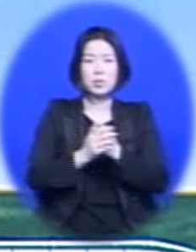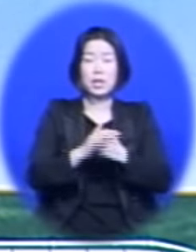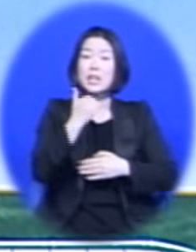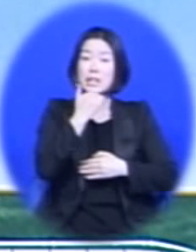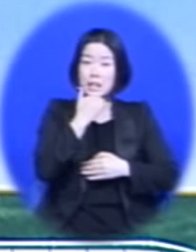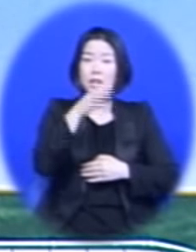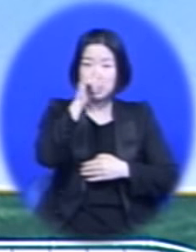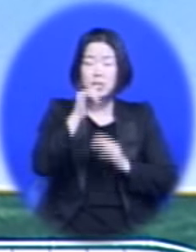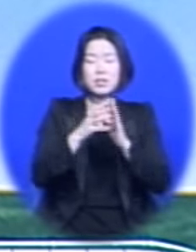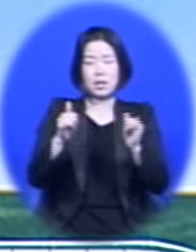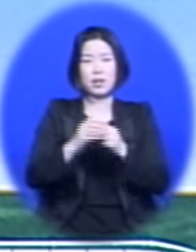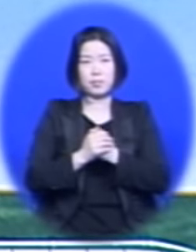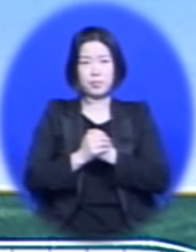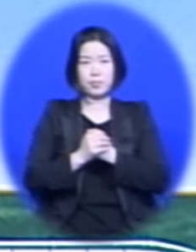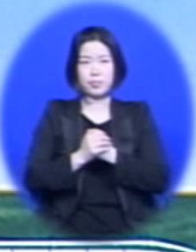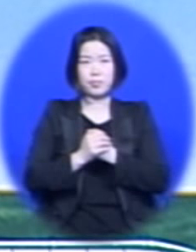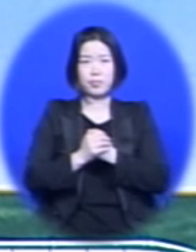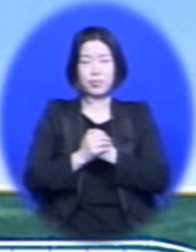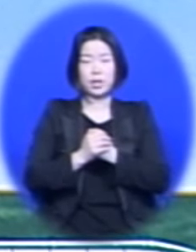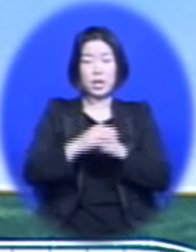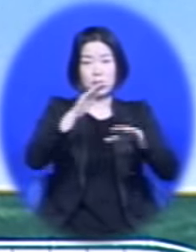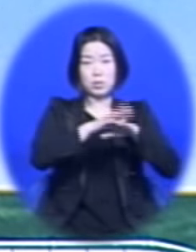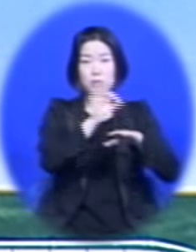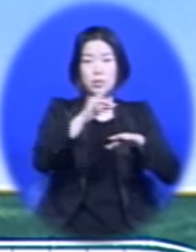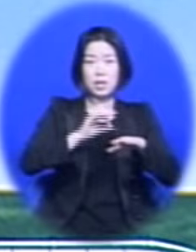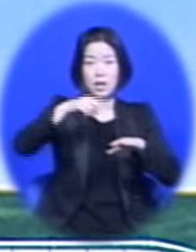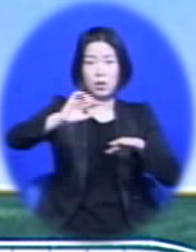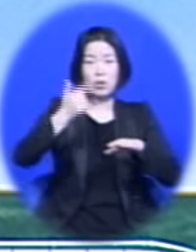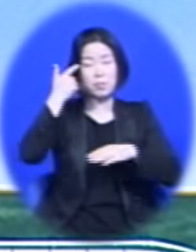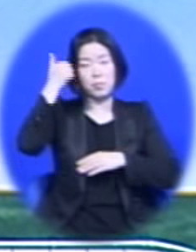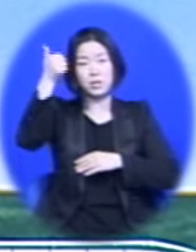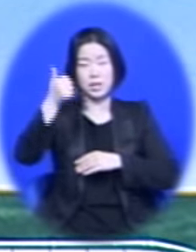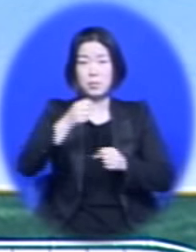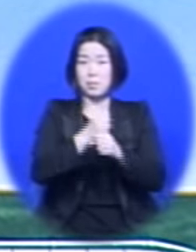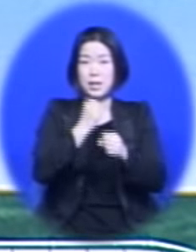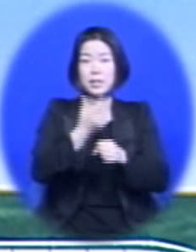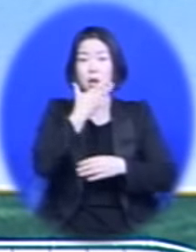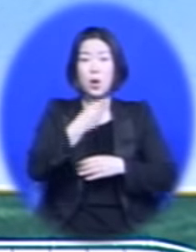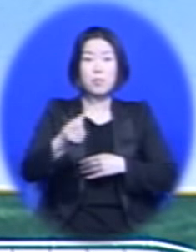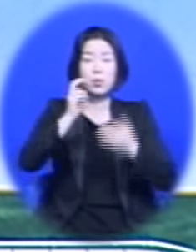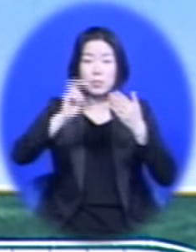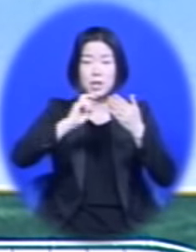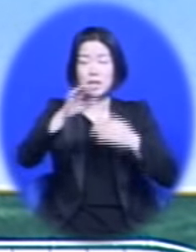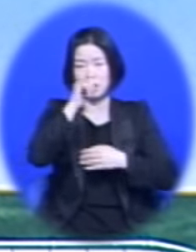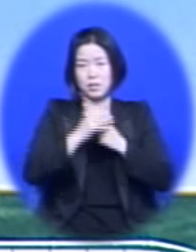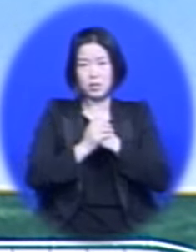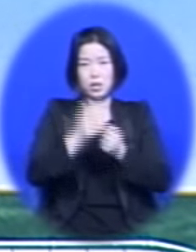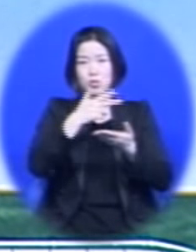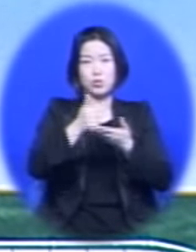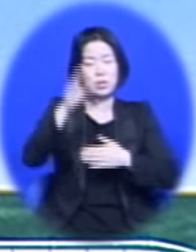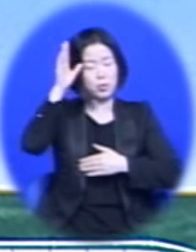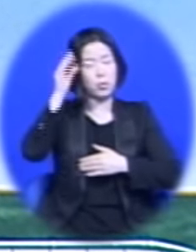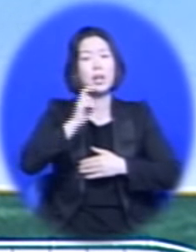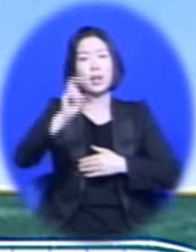기다림이 있는 사람이었습니다. 손양호 목사님이 지으신 복음성가가 하나 있습니다. 주님 고대가입니다.